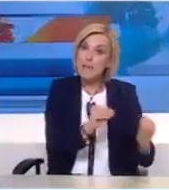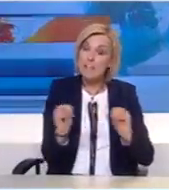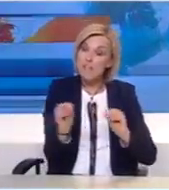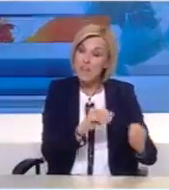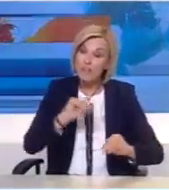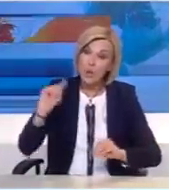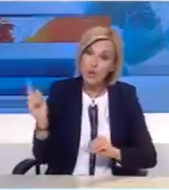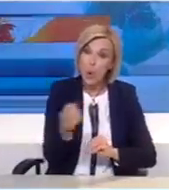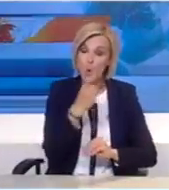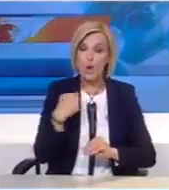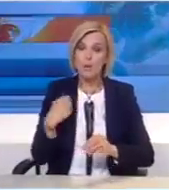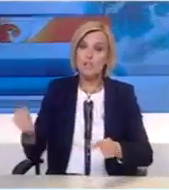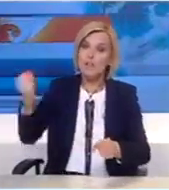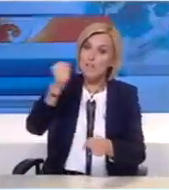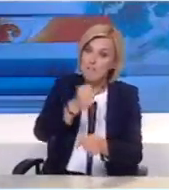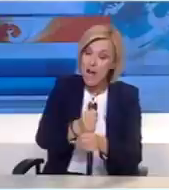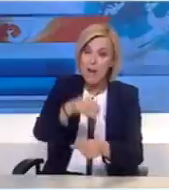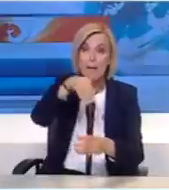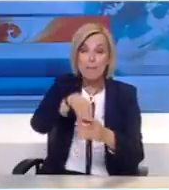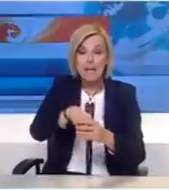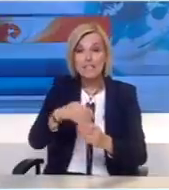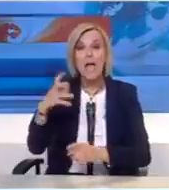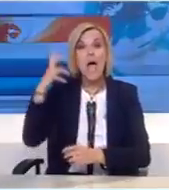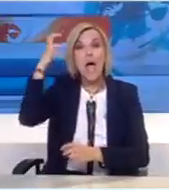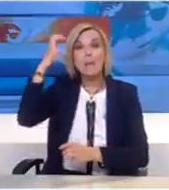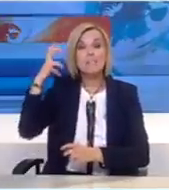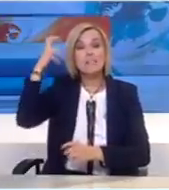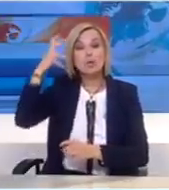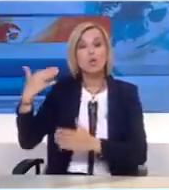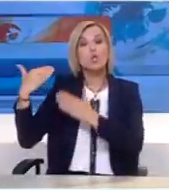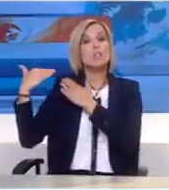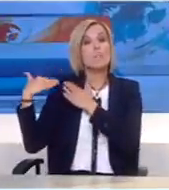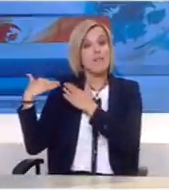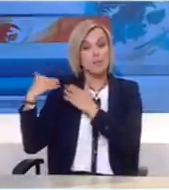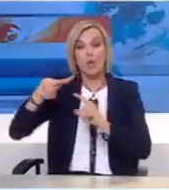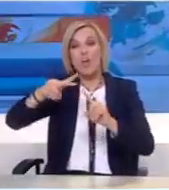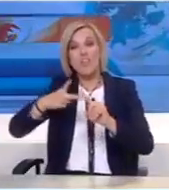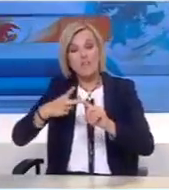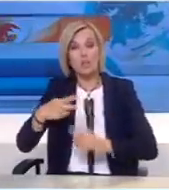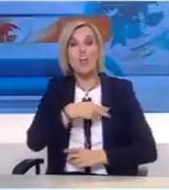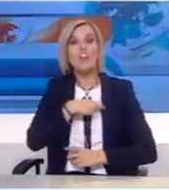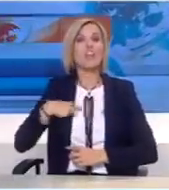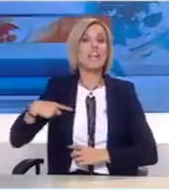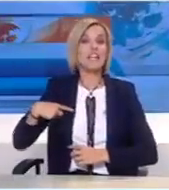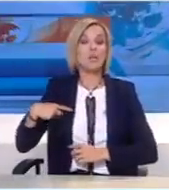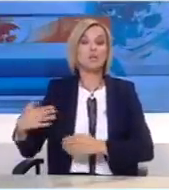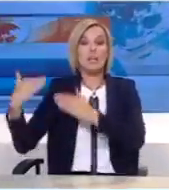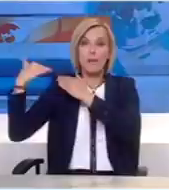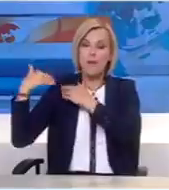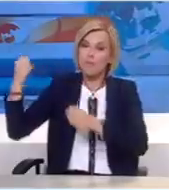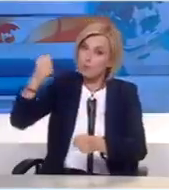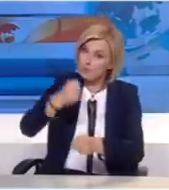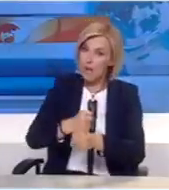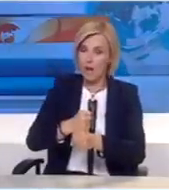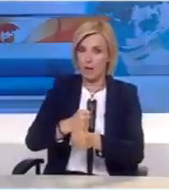στιγμή τοποθετήθηκε επιστημονικός υπεύθυνος από τον ΕΟΔΗ, διοικητικός υπεύθυνος από τη Γενική Γραμματεία. Συνεχίσαν